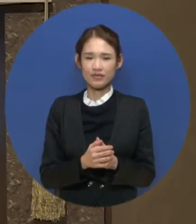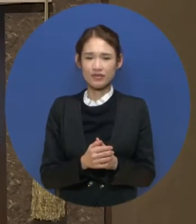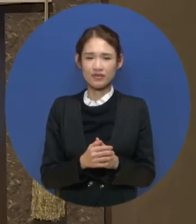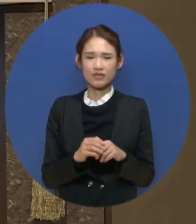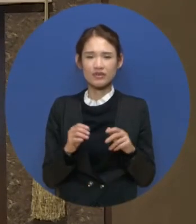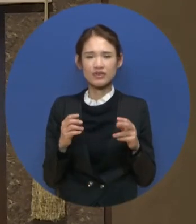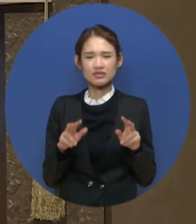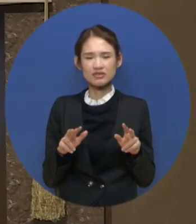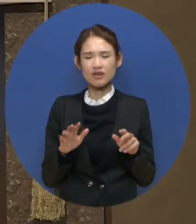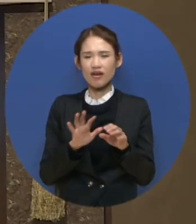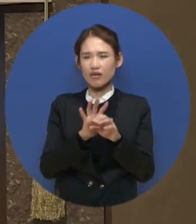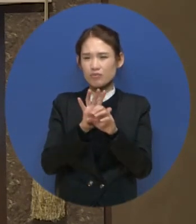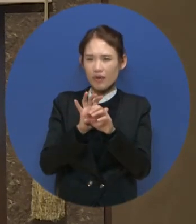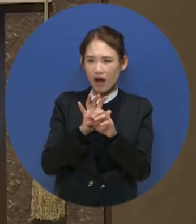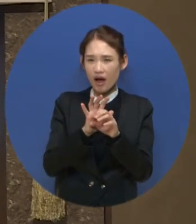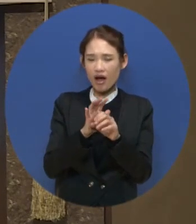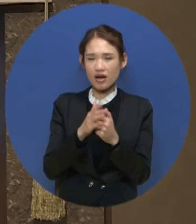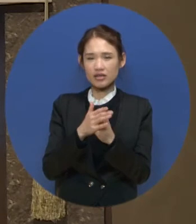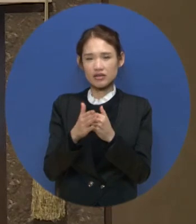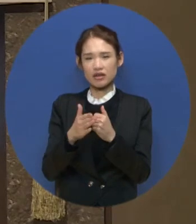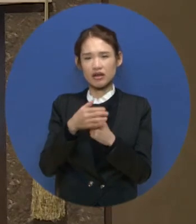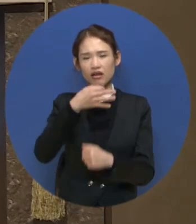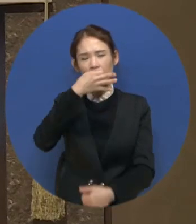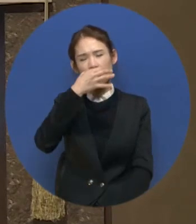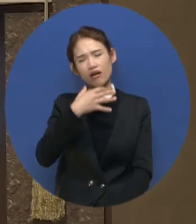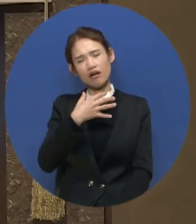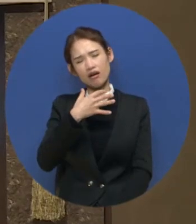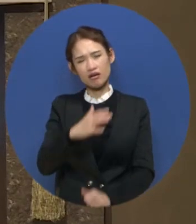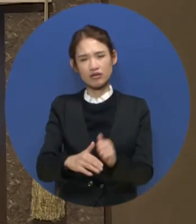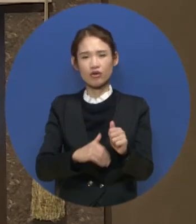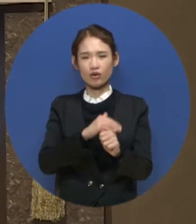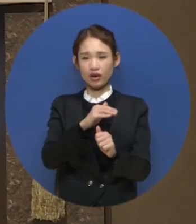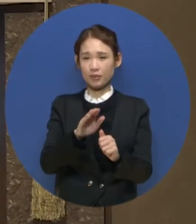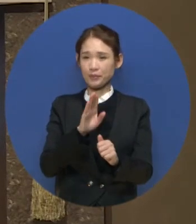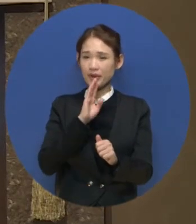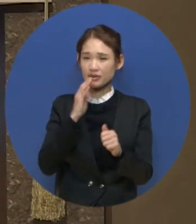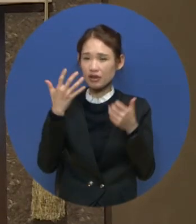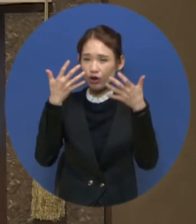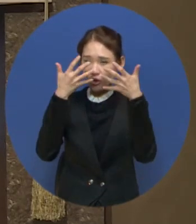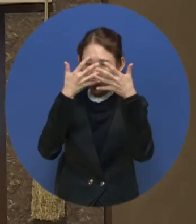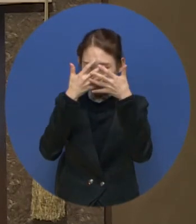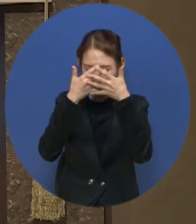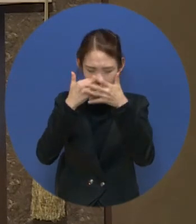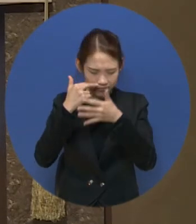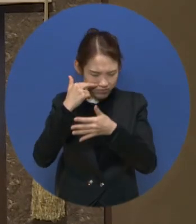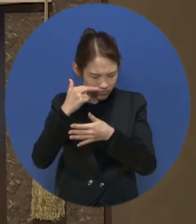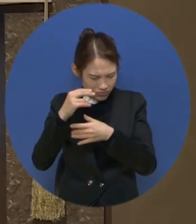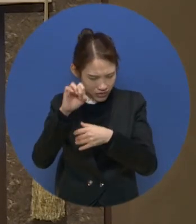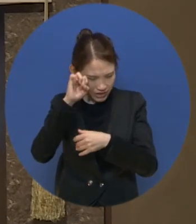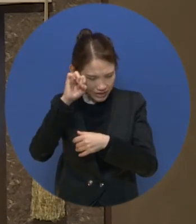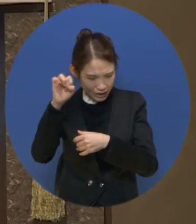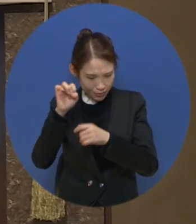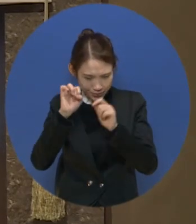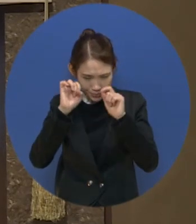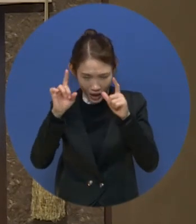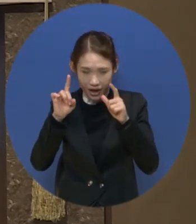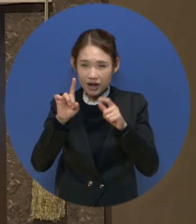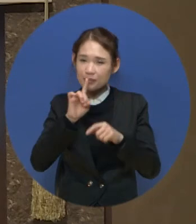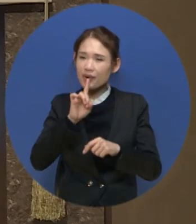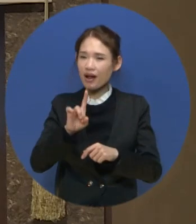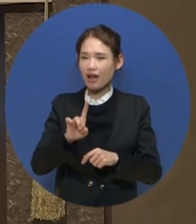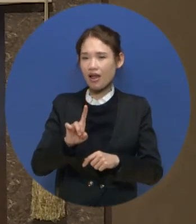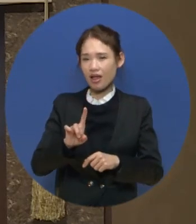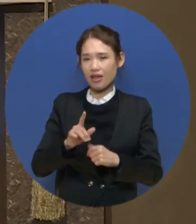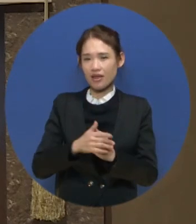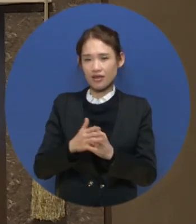지금 코로나19로 너무나 힘든 상황이지만 이러한 어둠이 짙으면 곧 새벽이 밝아온다고 생각을 합니다.